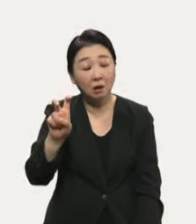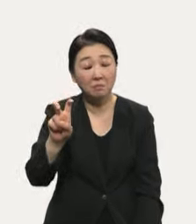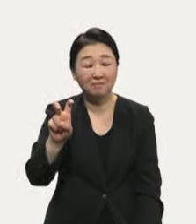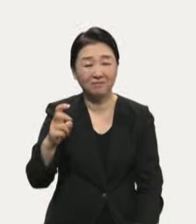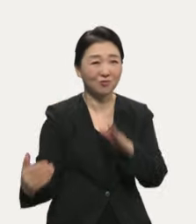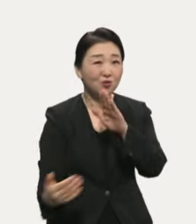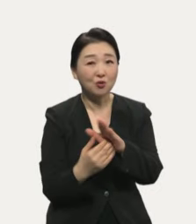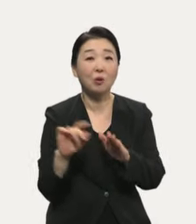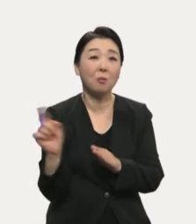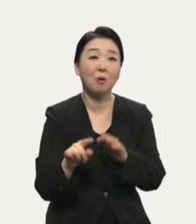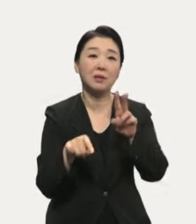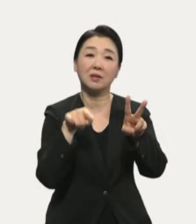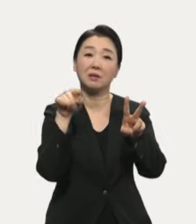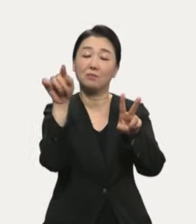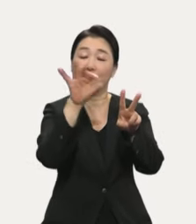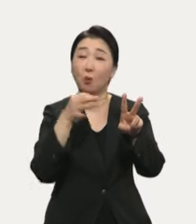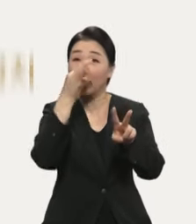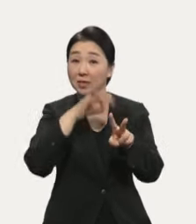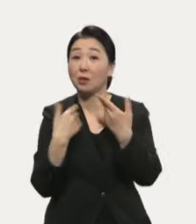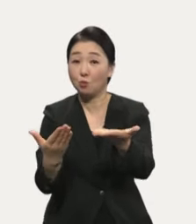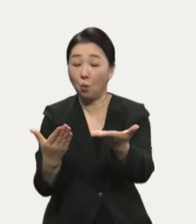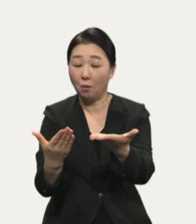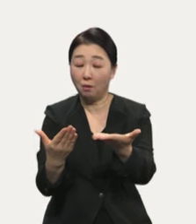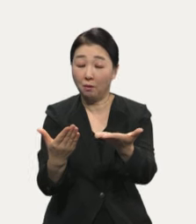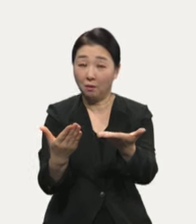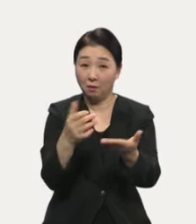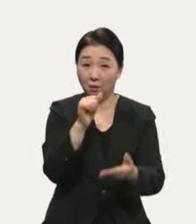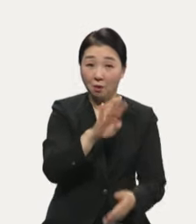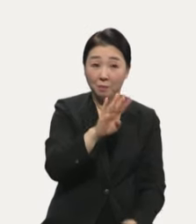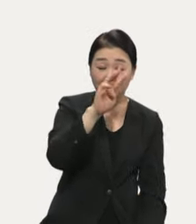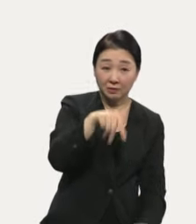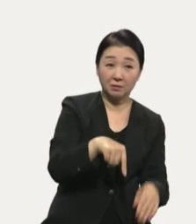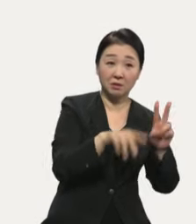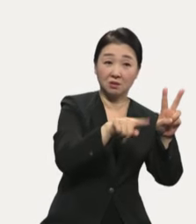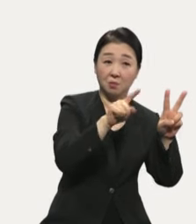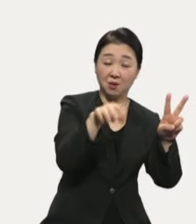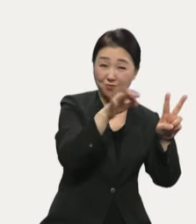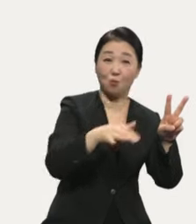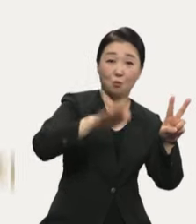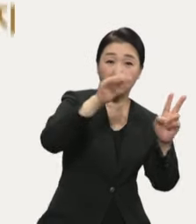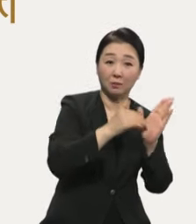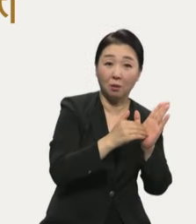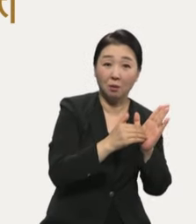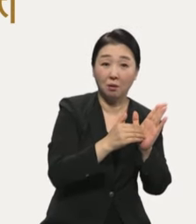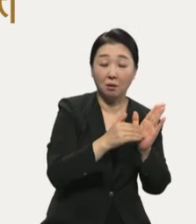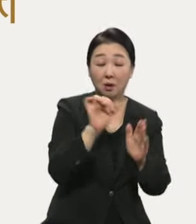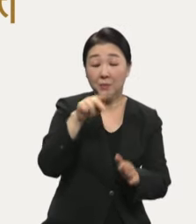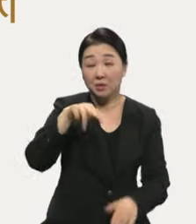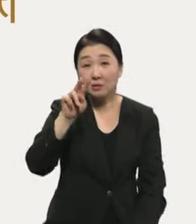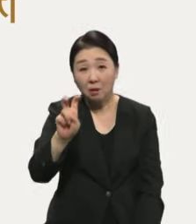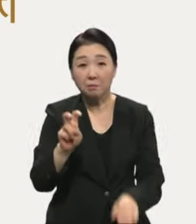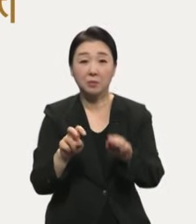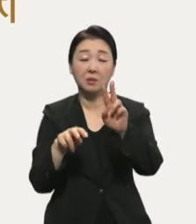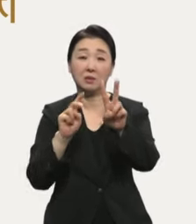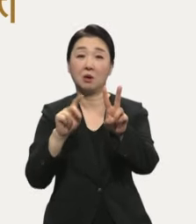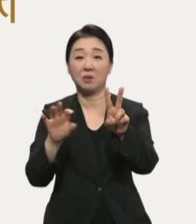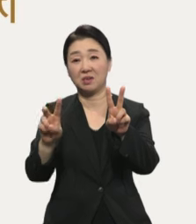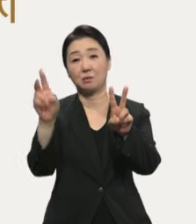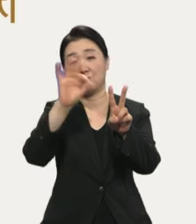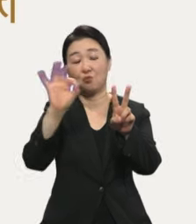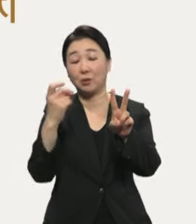최고 수준이라며 2%를 알리자 업비트는 2.1%로 높였습니다. 빗썸은 바로